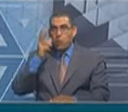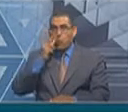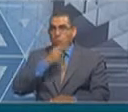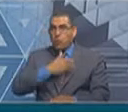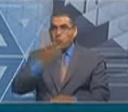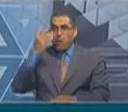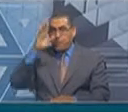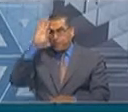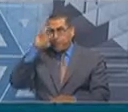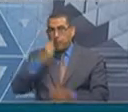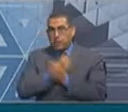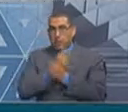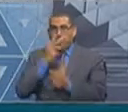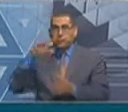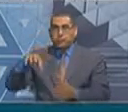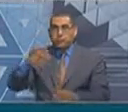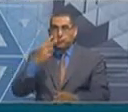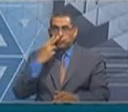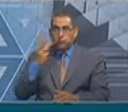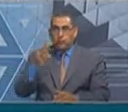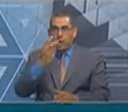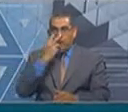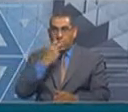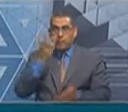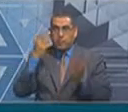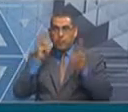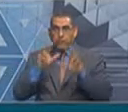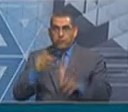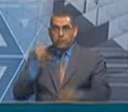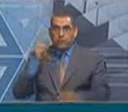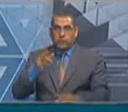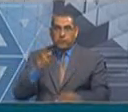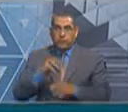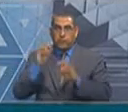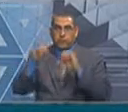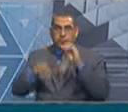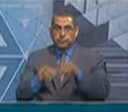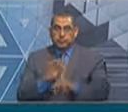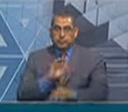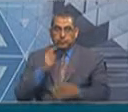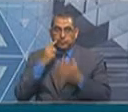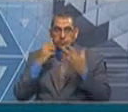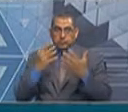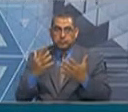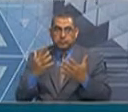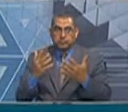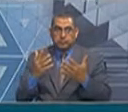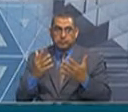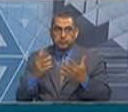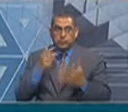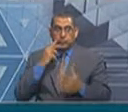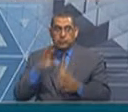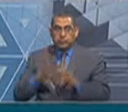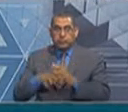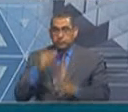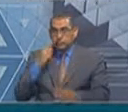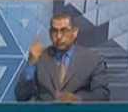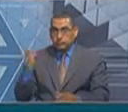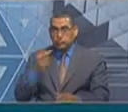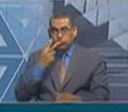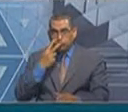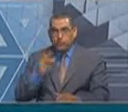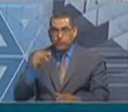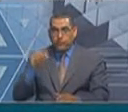في عصور الدولة القديمة. وأيضا يعني هذا الموكب سوف يشهد